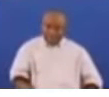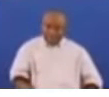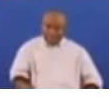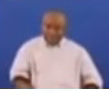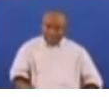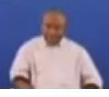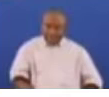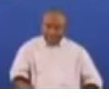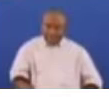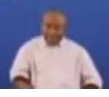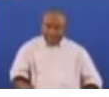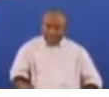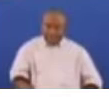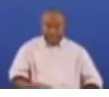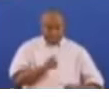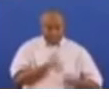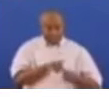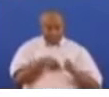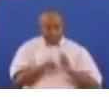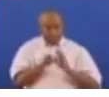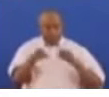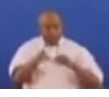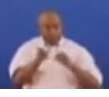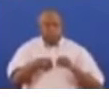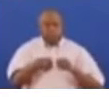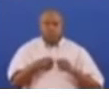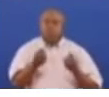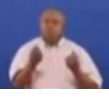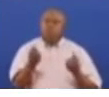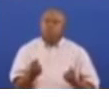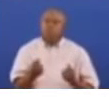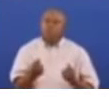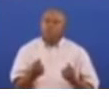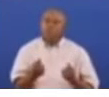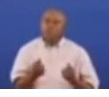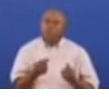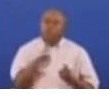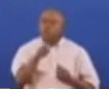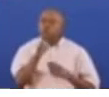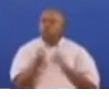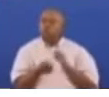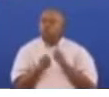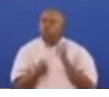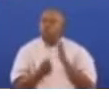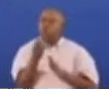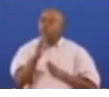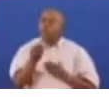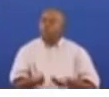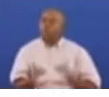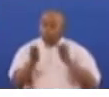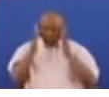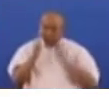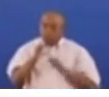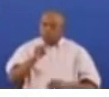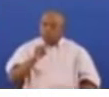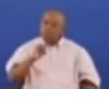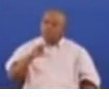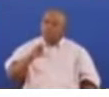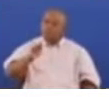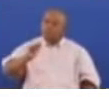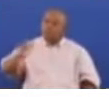Mimi nika tulipokuwa kwenye kamati tunashangaa, huyu mwenzetu haya mambo ameyapata wapi? Tukajua basi